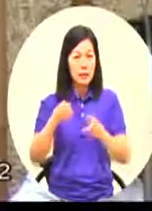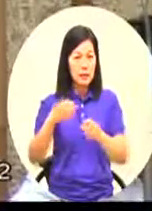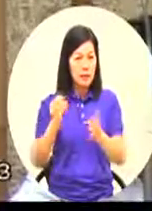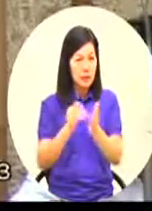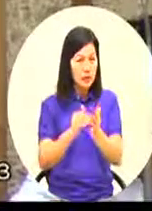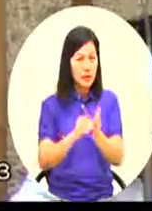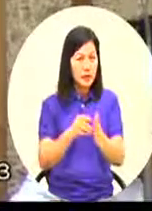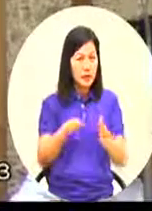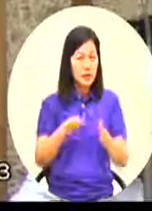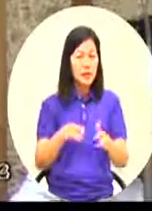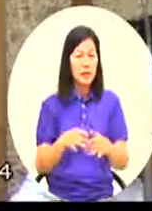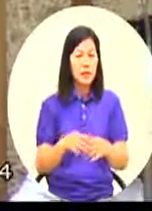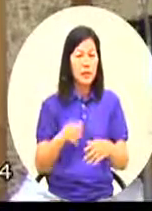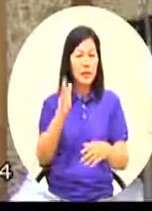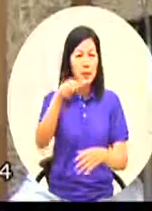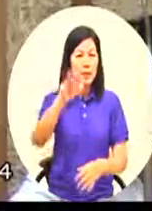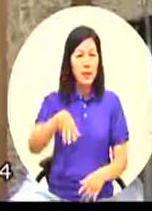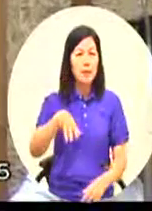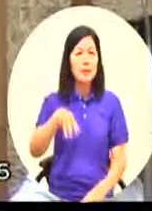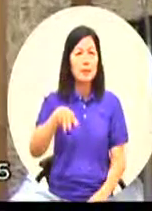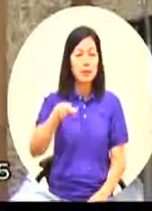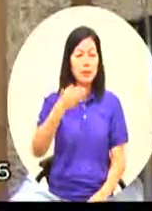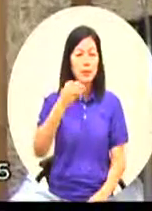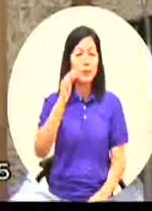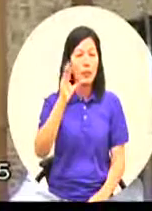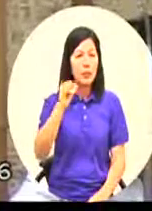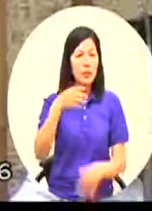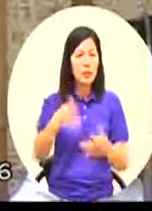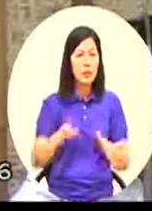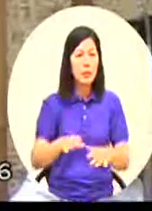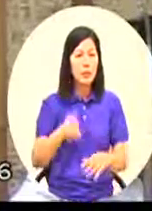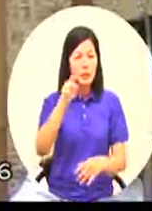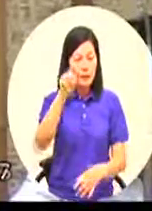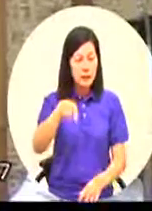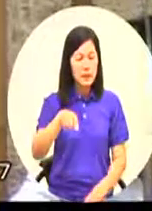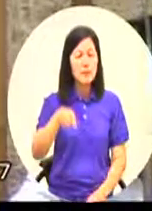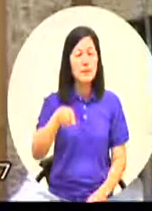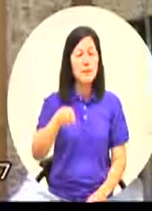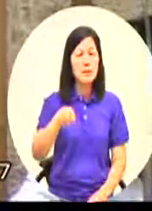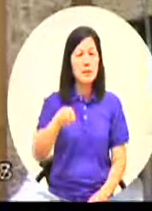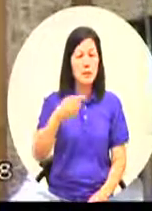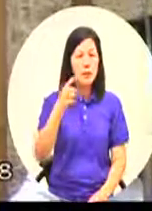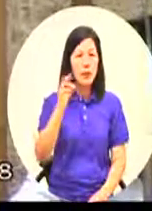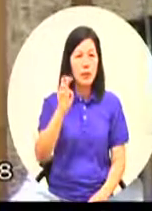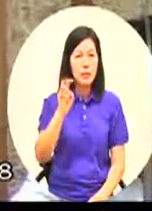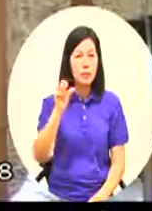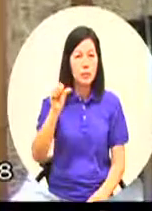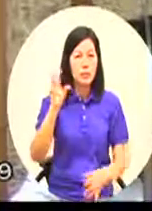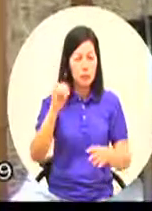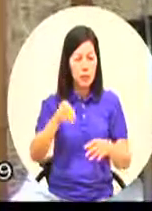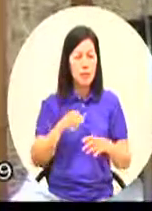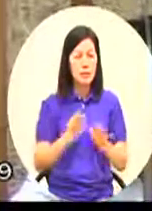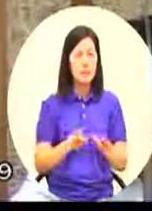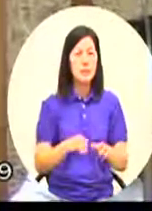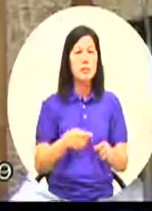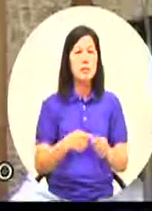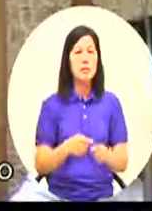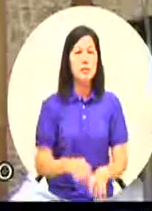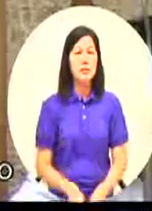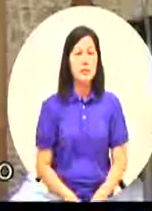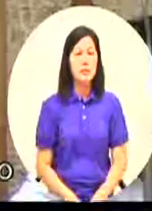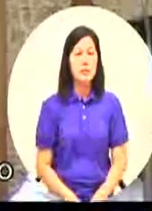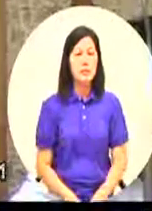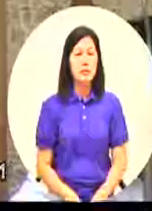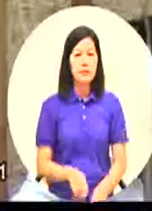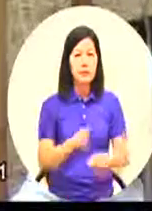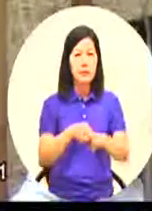是8900多万，那今年要执行是1125万。 就是8000多万嘛， 8900是。 好，